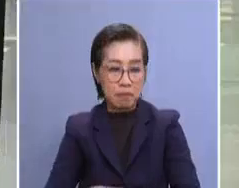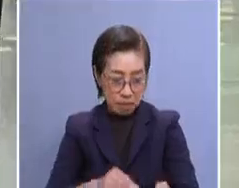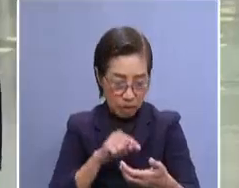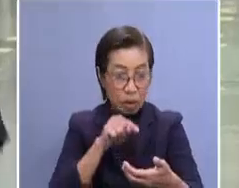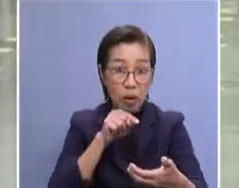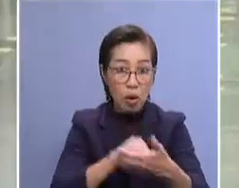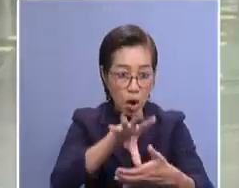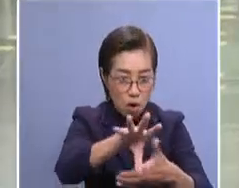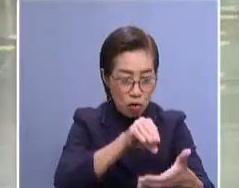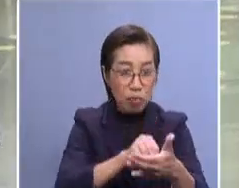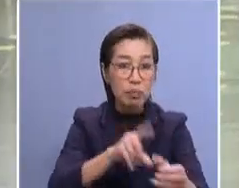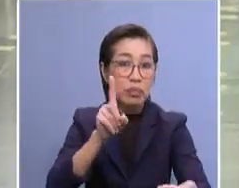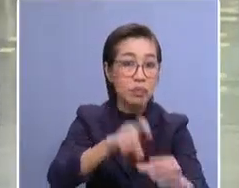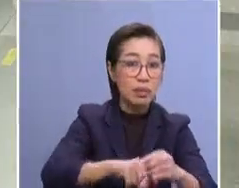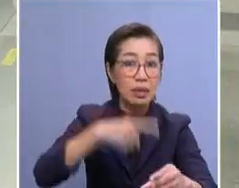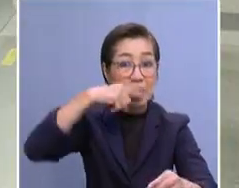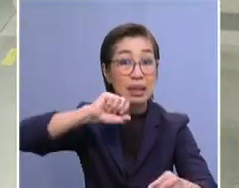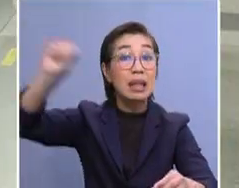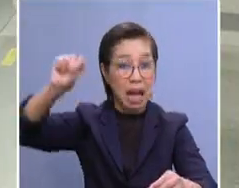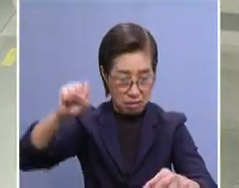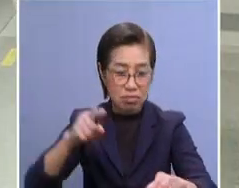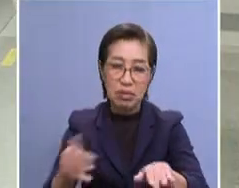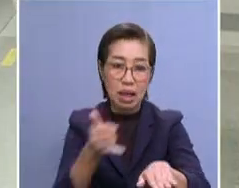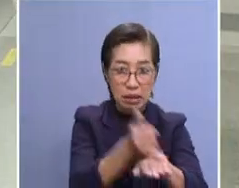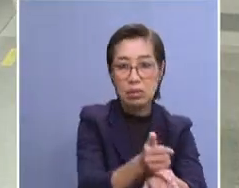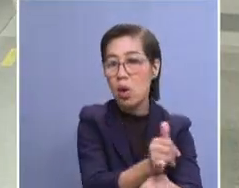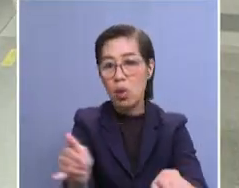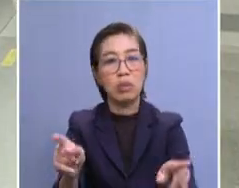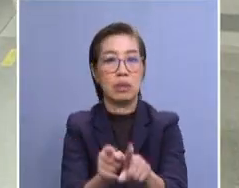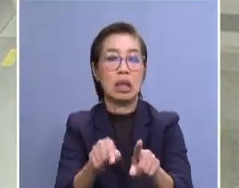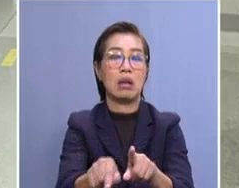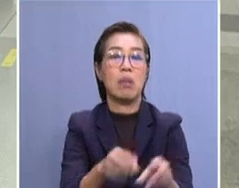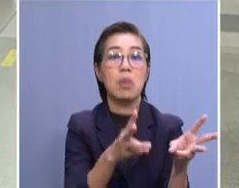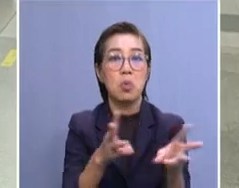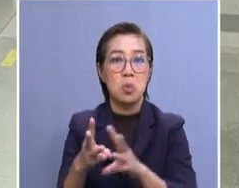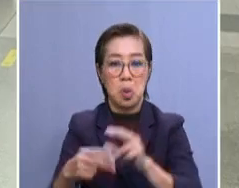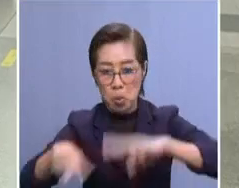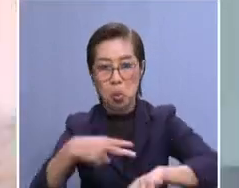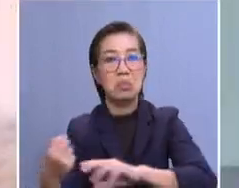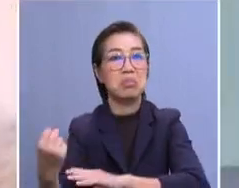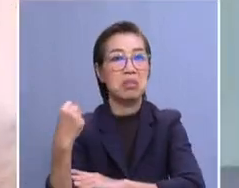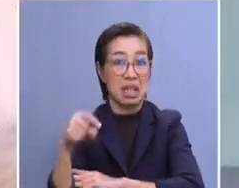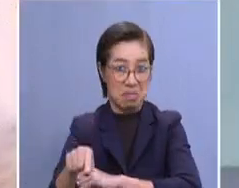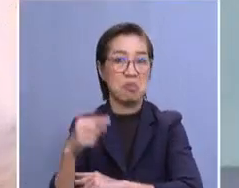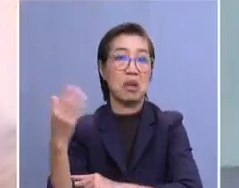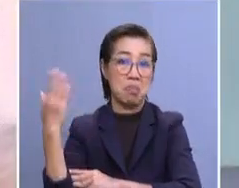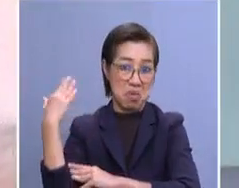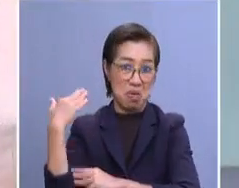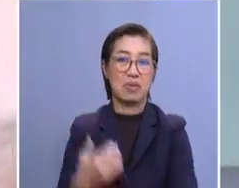ด้วยนะคะเพื่อ check-in check-outทุกครั้งเมื่อขึ้นลงจากมีอาจาดขบวนรถอันนี้ก็ถือว่าเป็นมาตรการที่เข้มกว่าในช่วงต้นปี